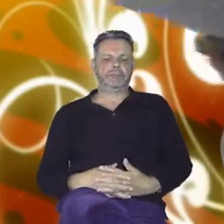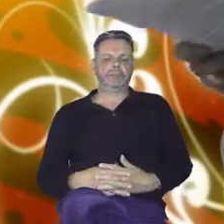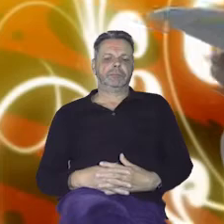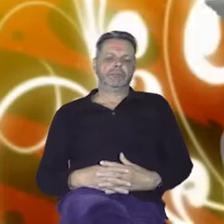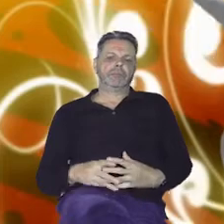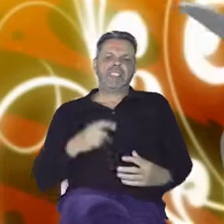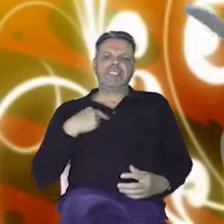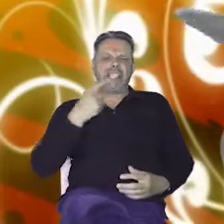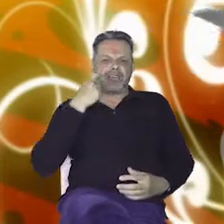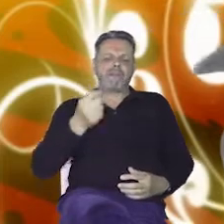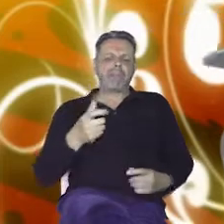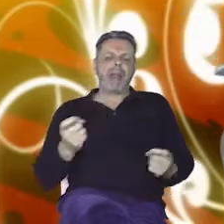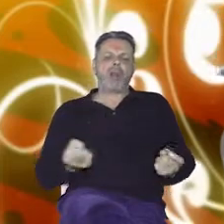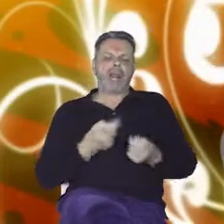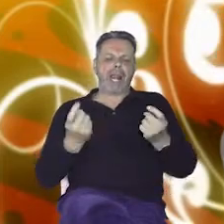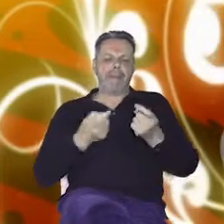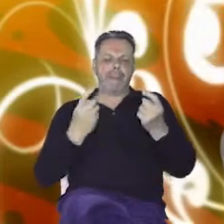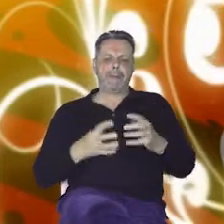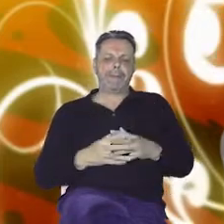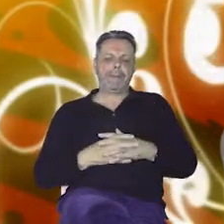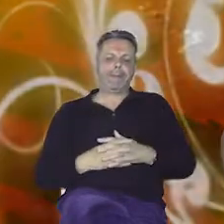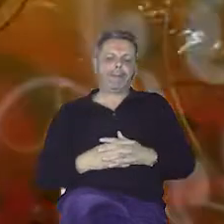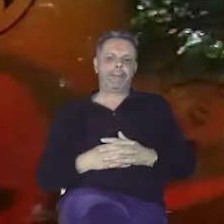da vidimo koliko imamo mi vremena sada zajedno.